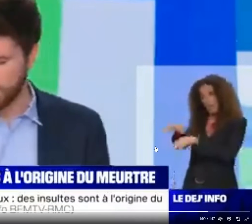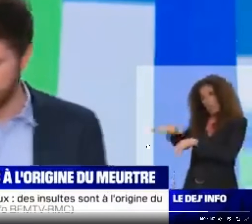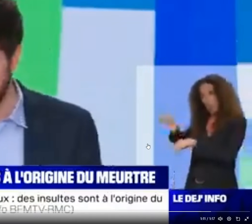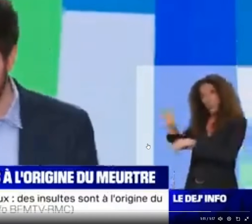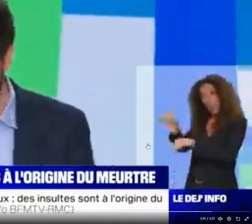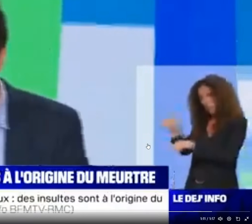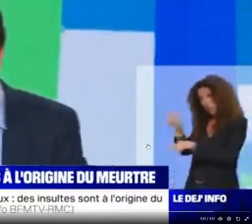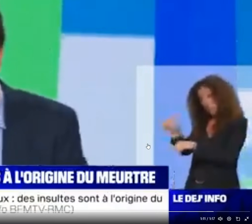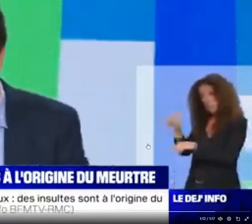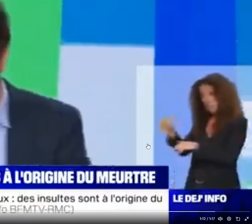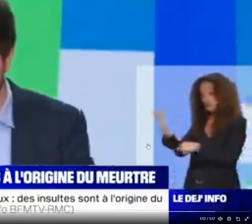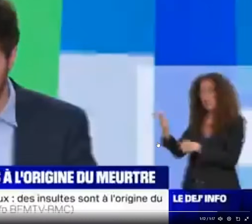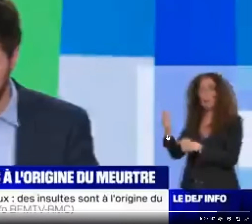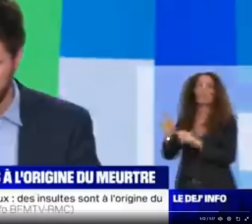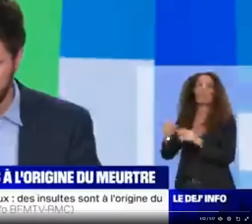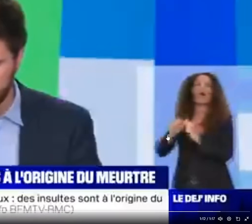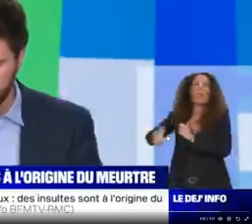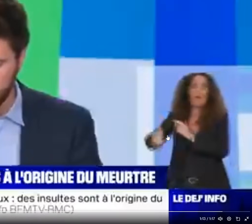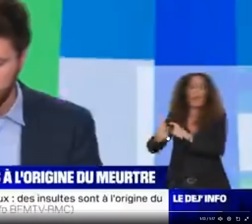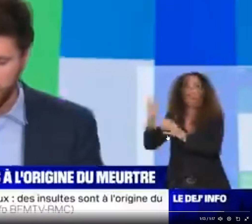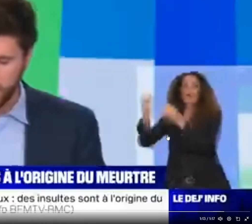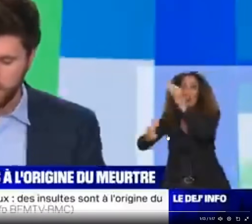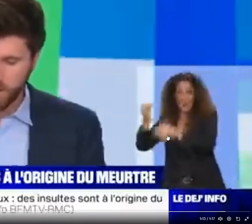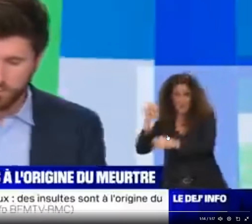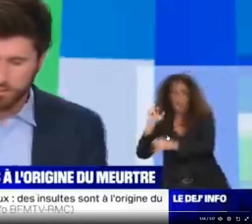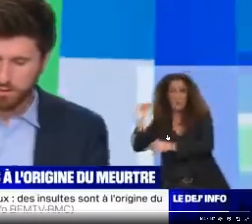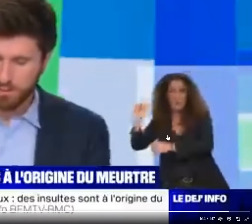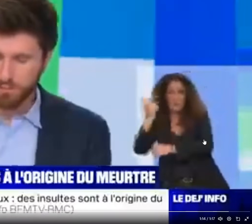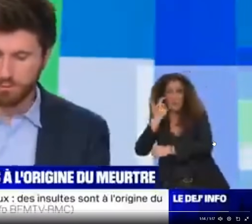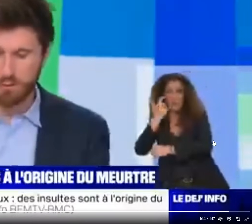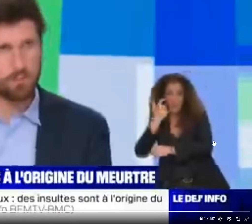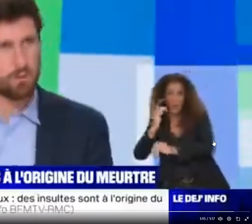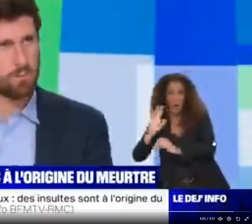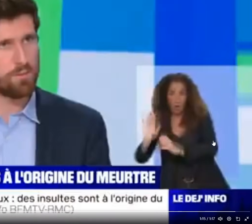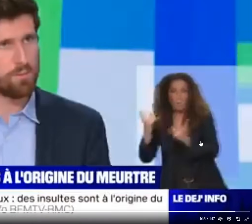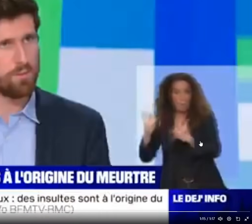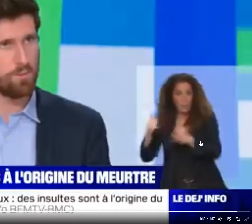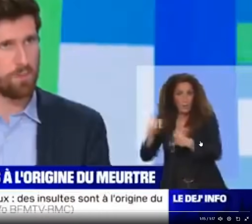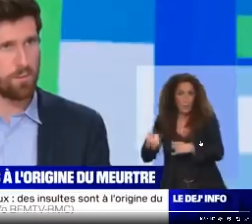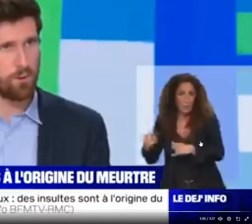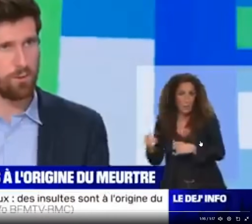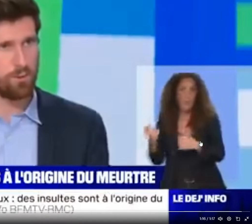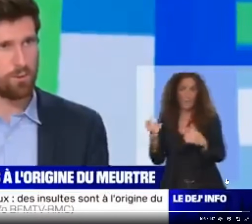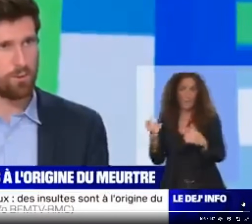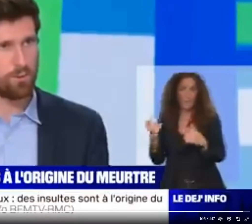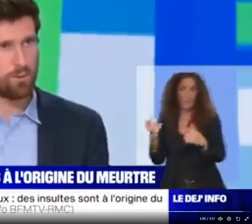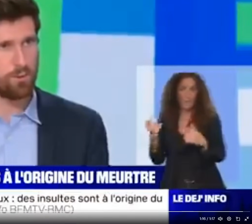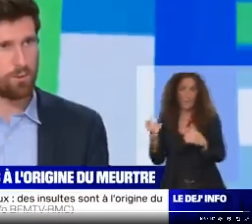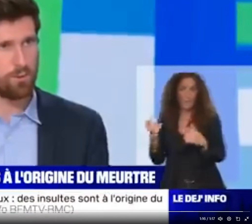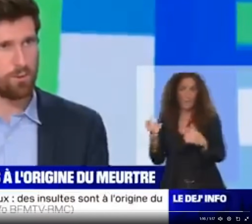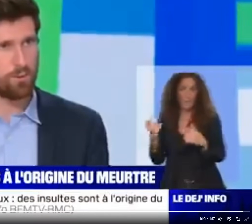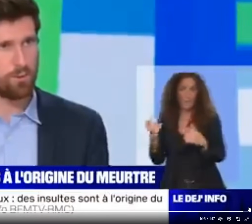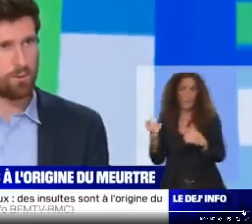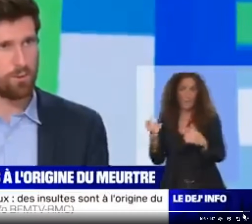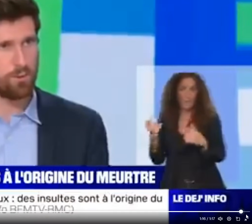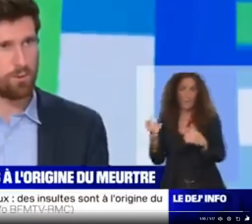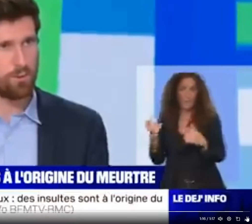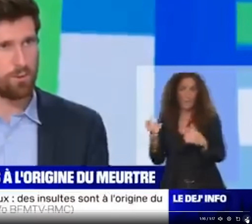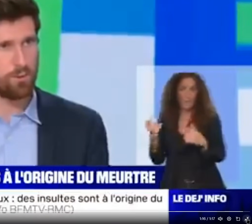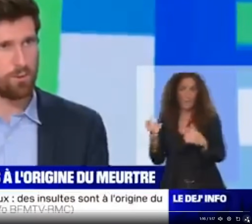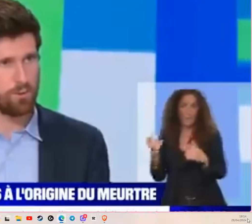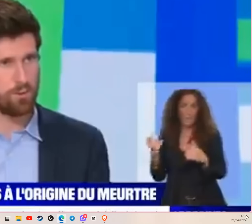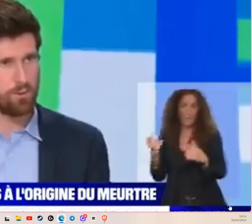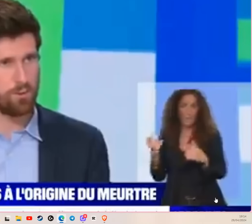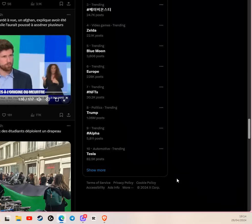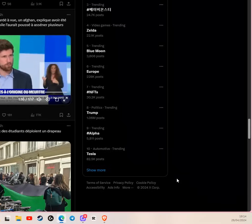justice de le certifier. Voilà pour cette information BFM TV confirmant une... Merci BFM TV